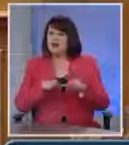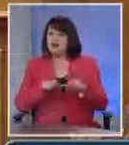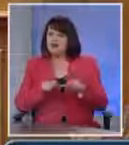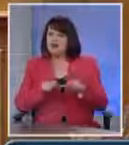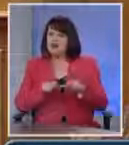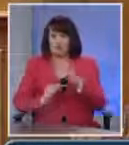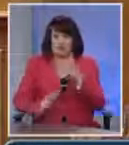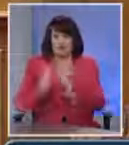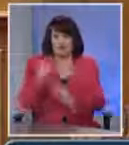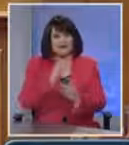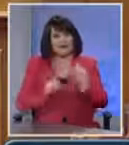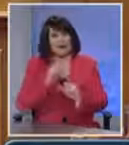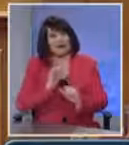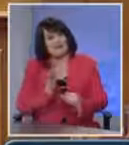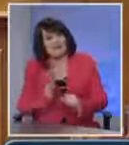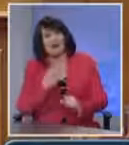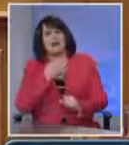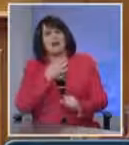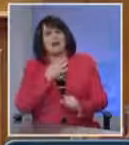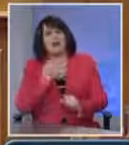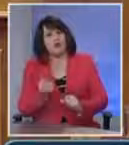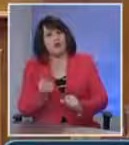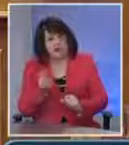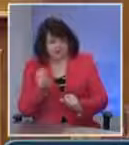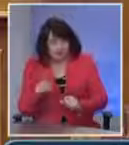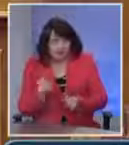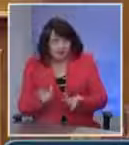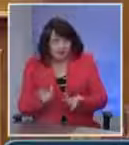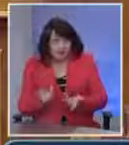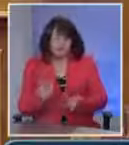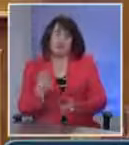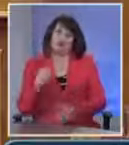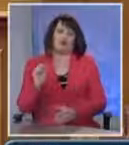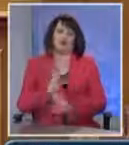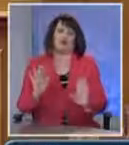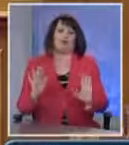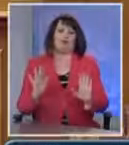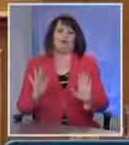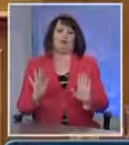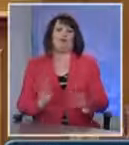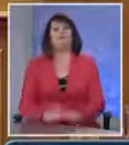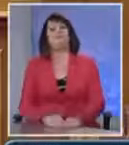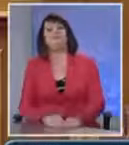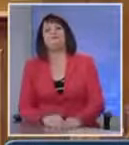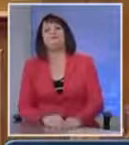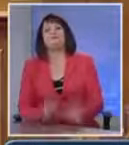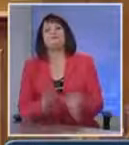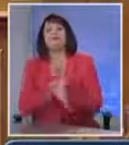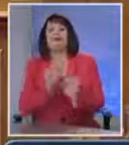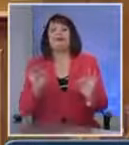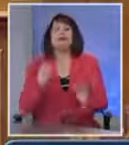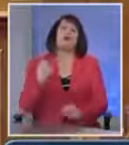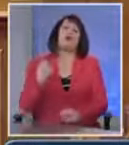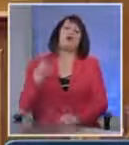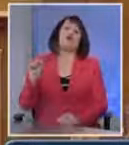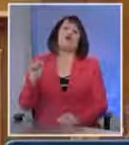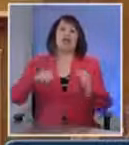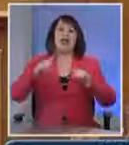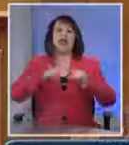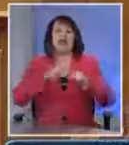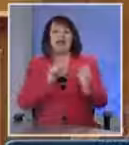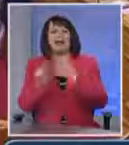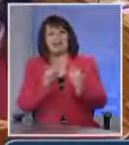προοδευτική αλλαγή που έχει ανάγκη σήμερα ο τόπος? Όχι. Και σίγουρα όχι αν μιλάμε για την Ελλάδα της